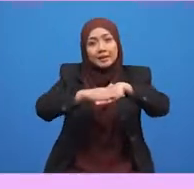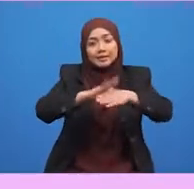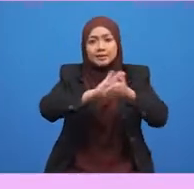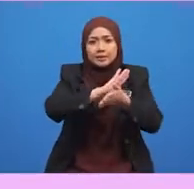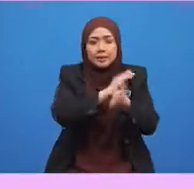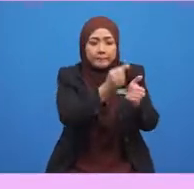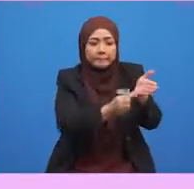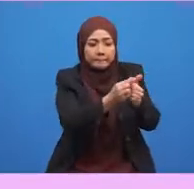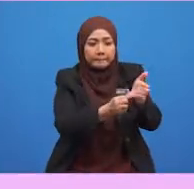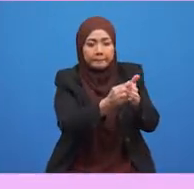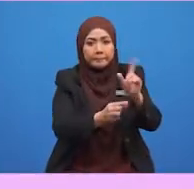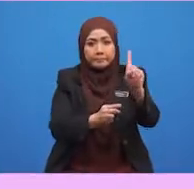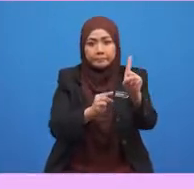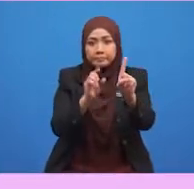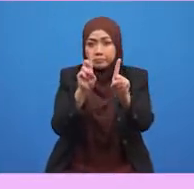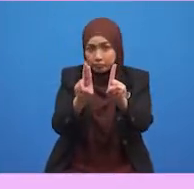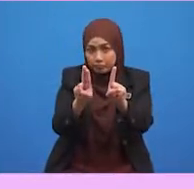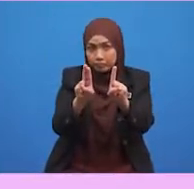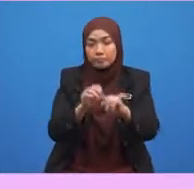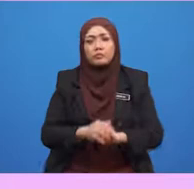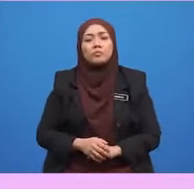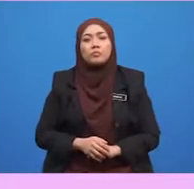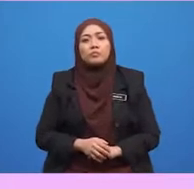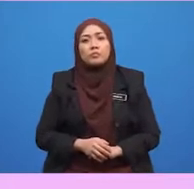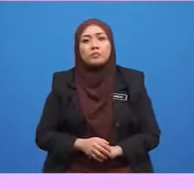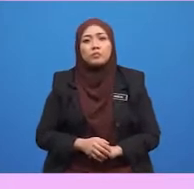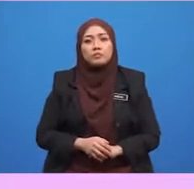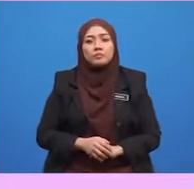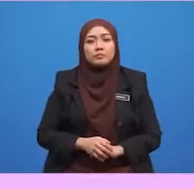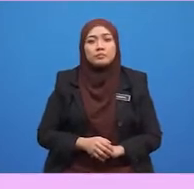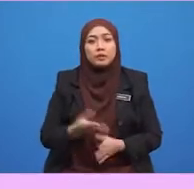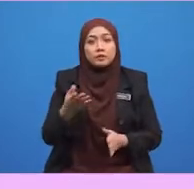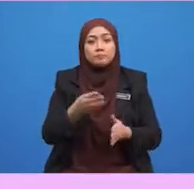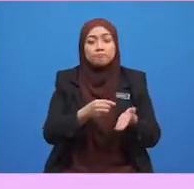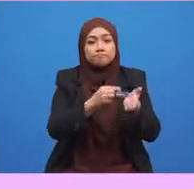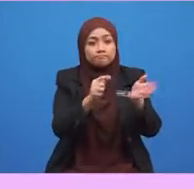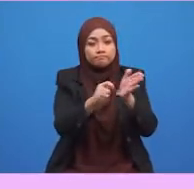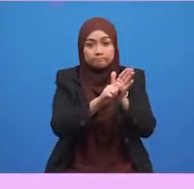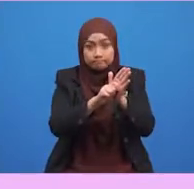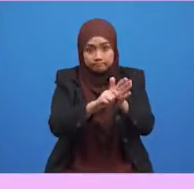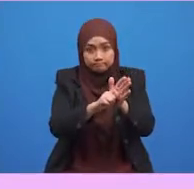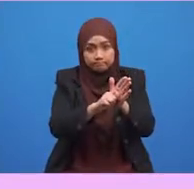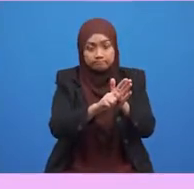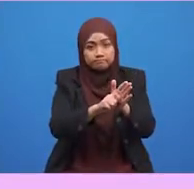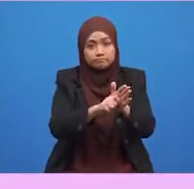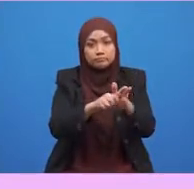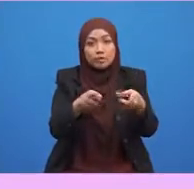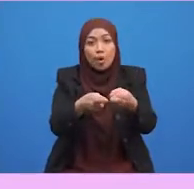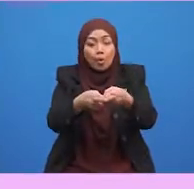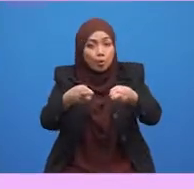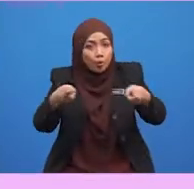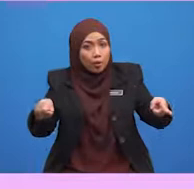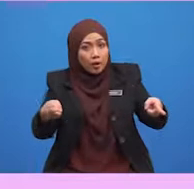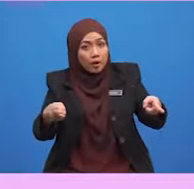yang bersisi satu unit? Langkah pertama, tandakan pada ruangan yang meliputi